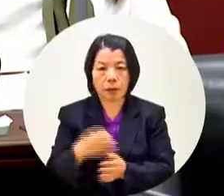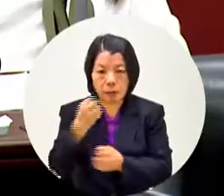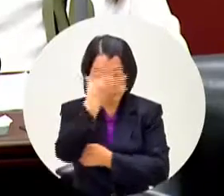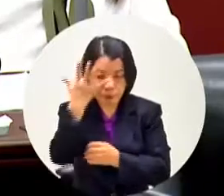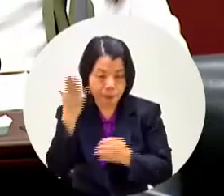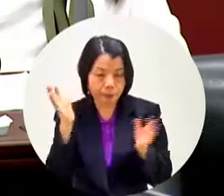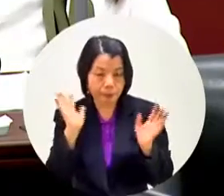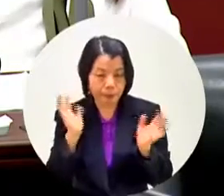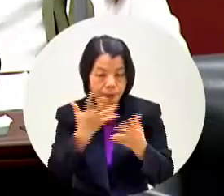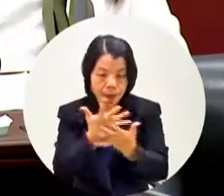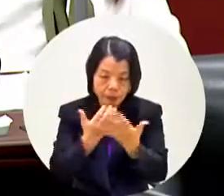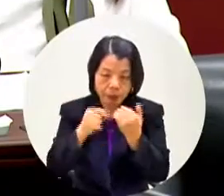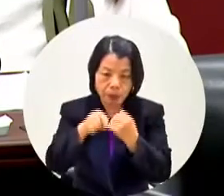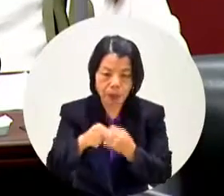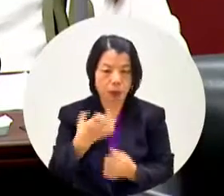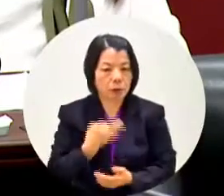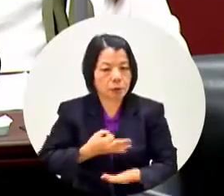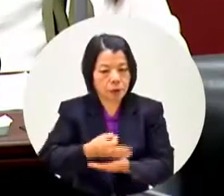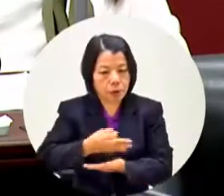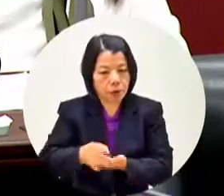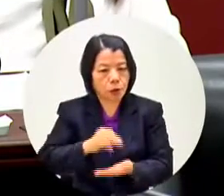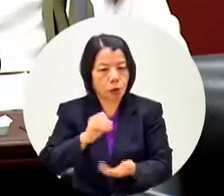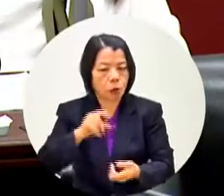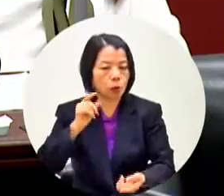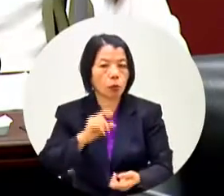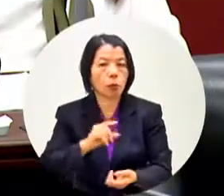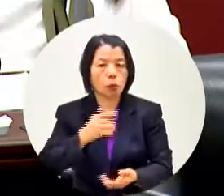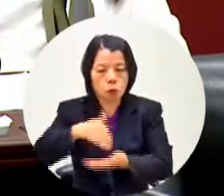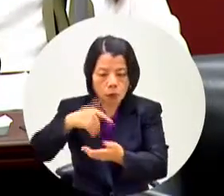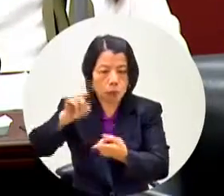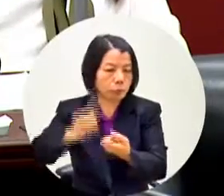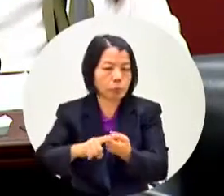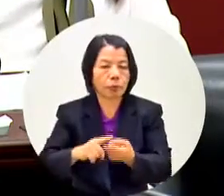给学生吃，因为这毕竟对我们的国家，这都是